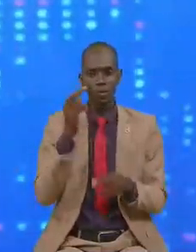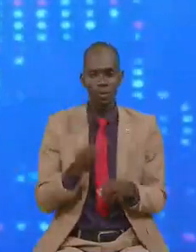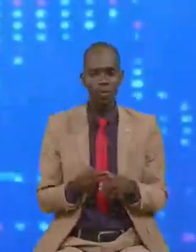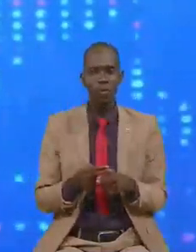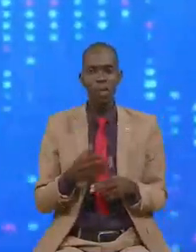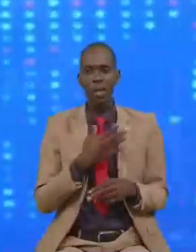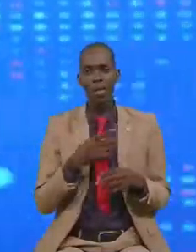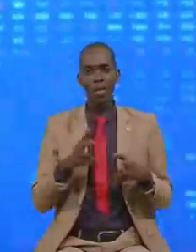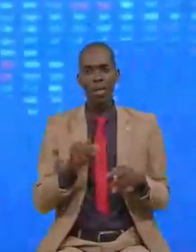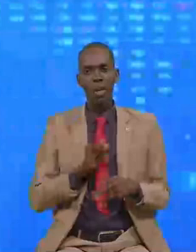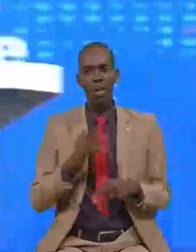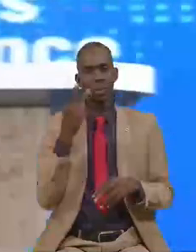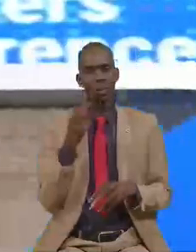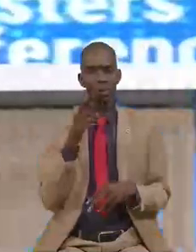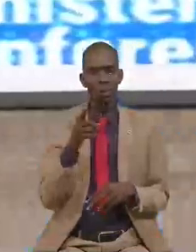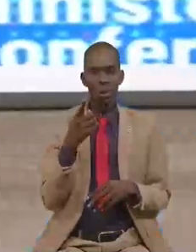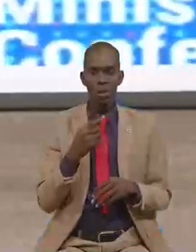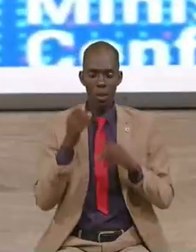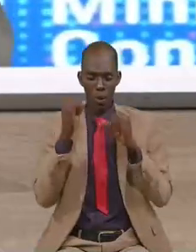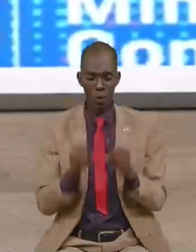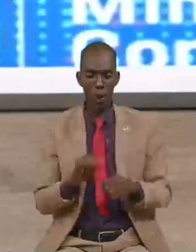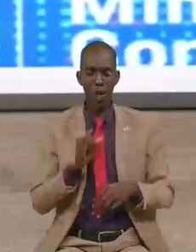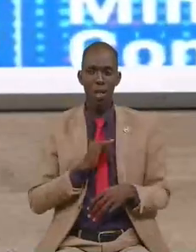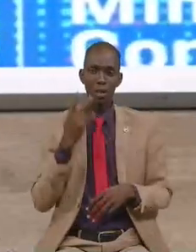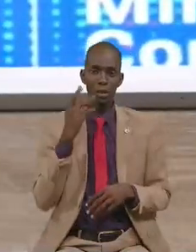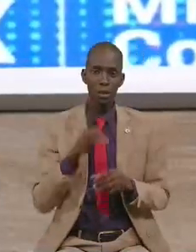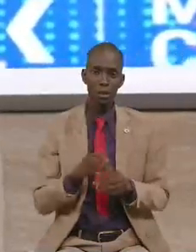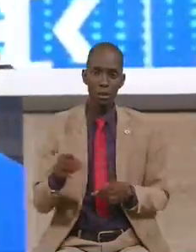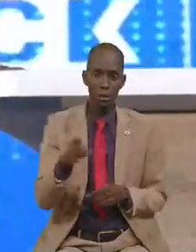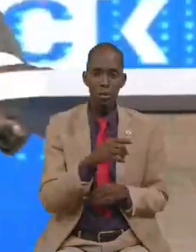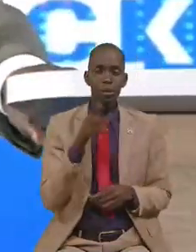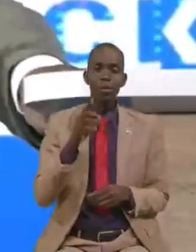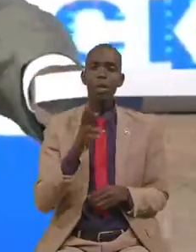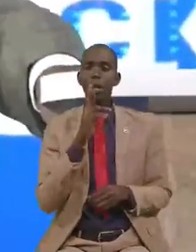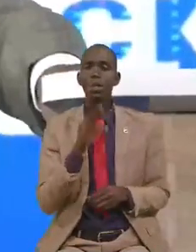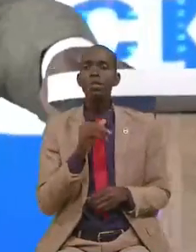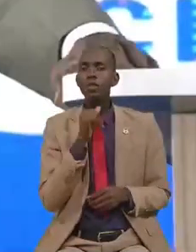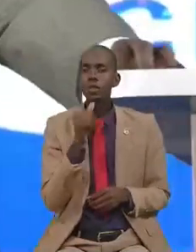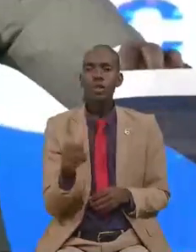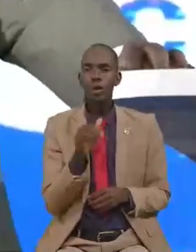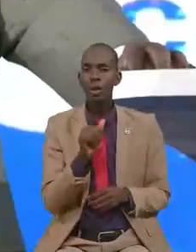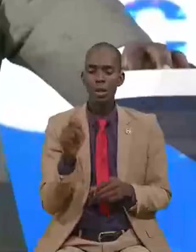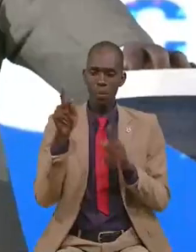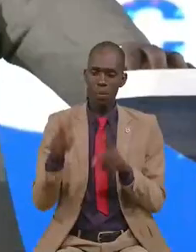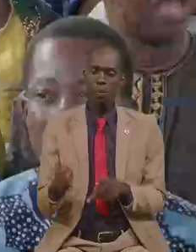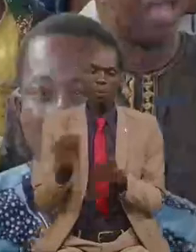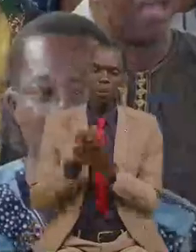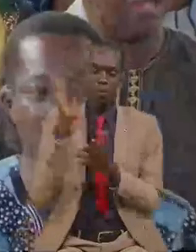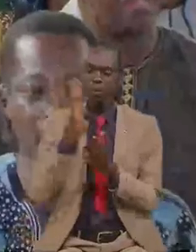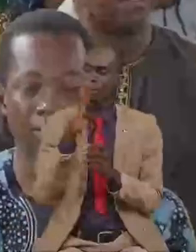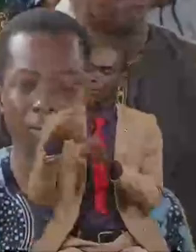Tel que je te vois là, la puissance que je vois en toi aujourd'hui, tu n'es pas une candidate pour l'emprisonnement.